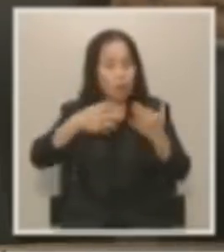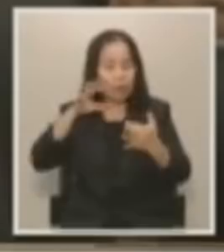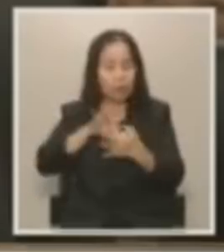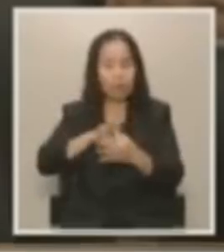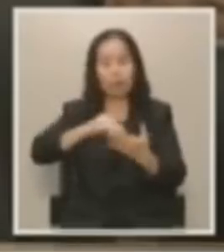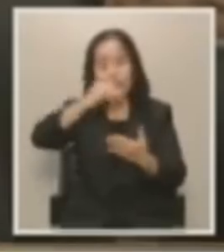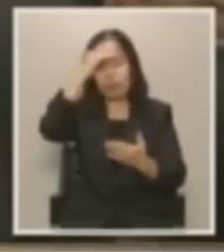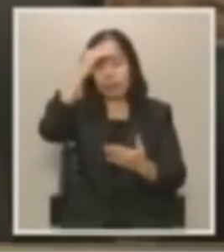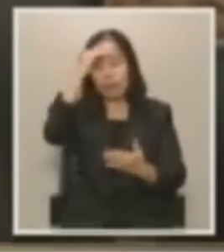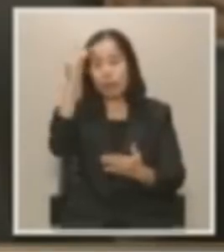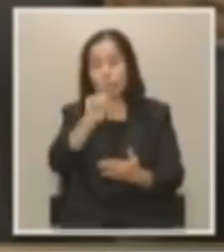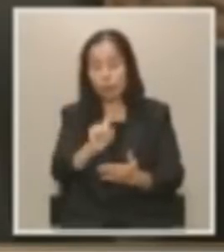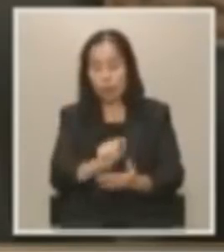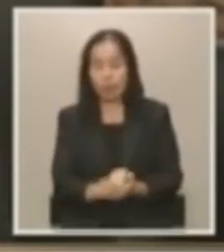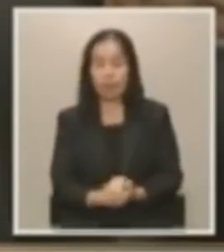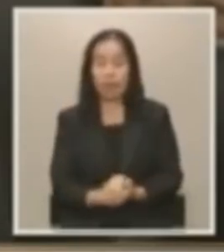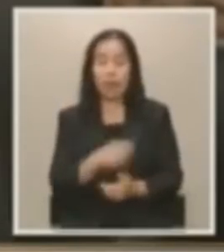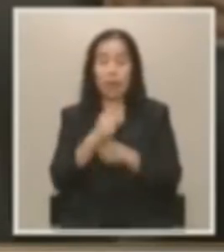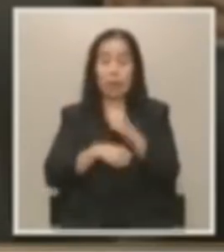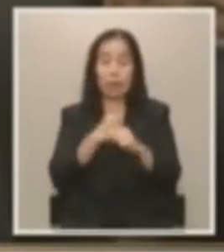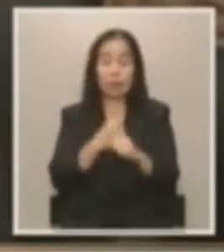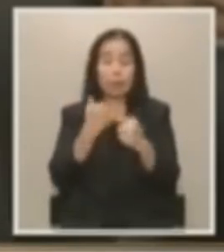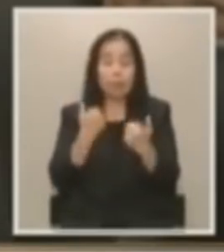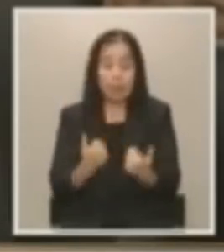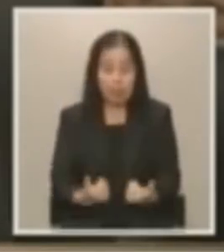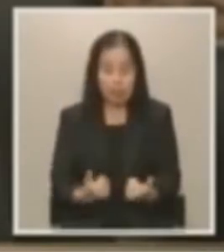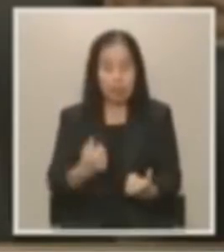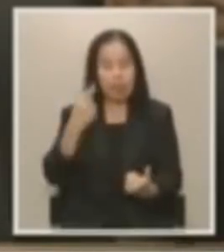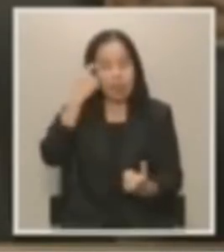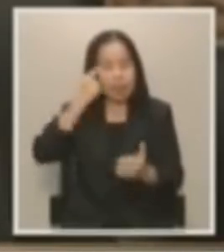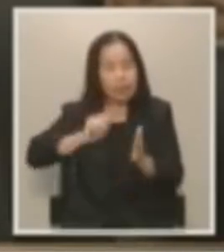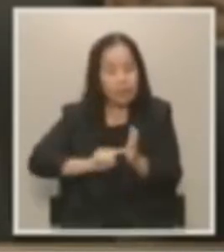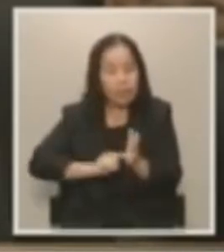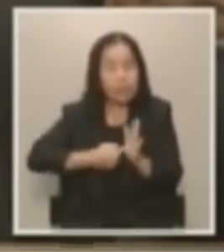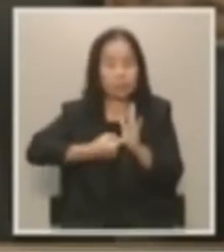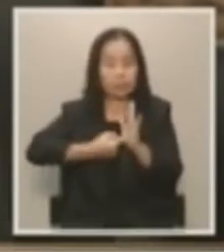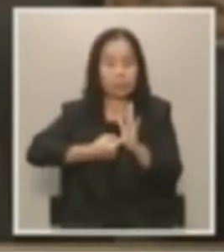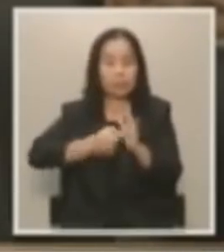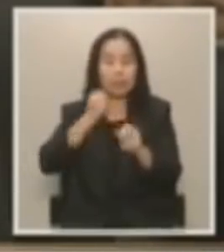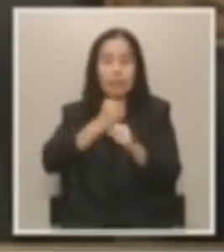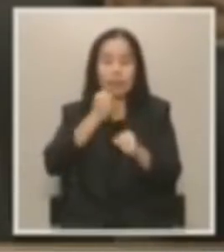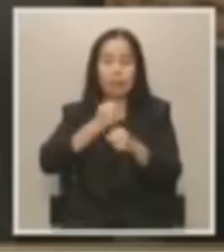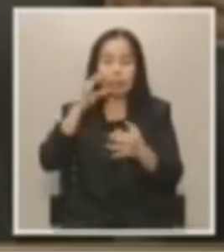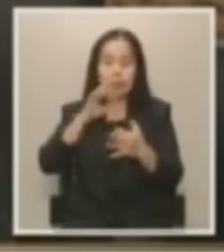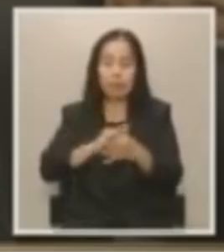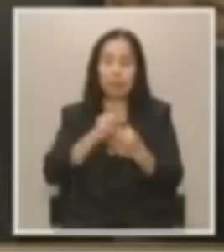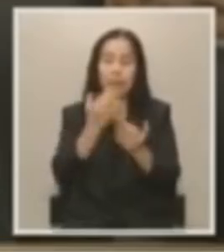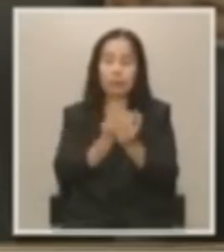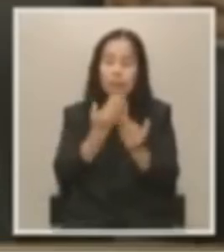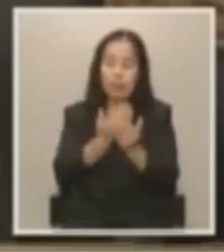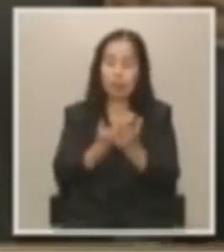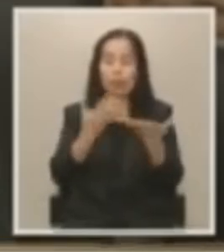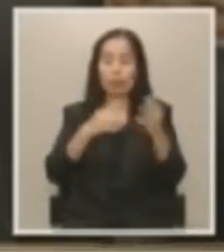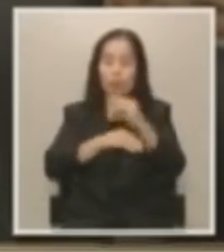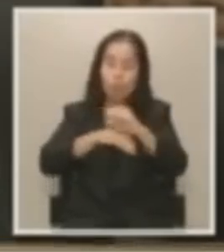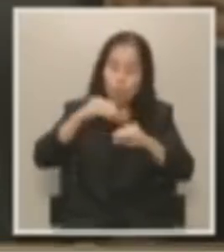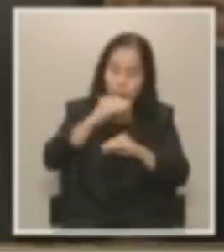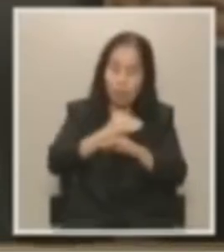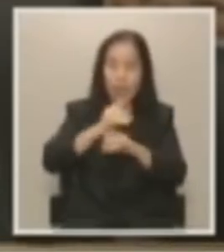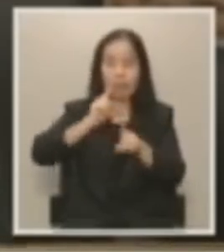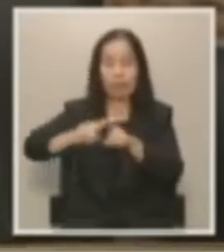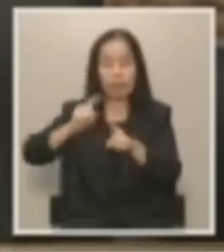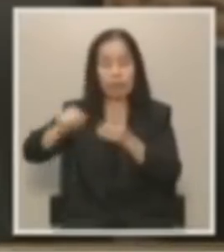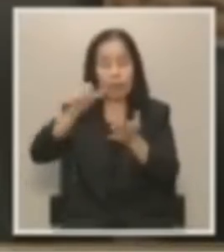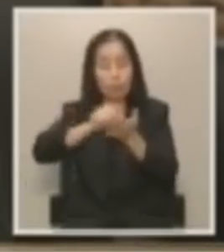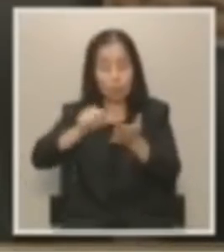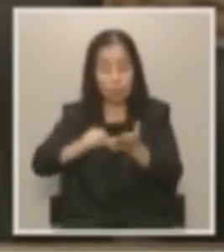ดในปีนี้อาจจะยังเริ่มทำการตัดโครงการเหล่านี้ไม่ได้ดิฉันขอฝ